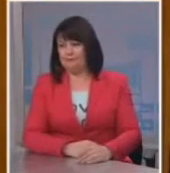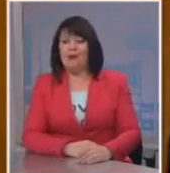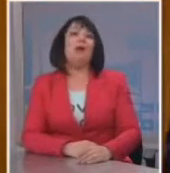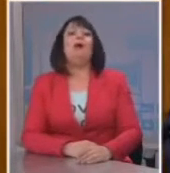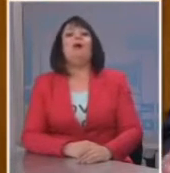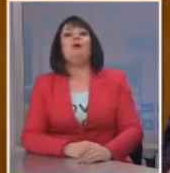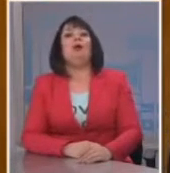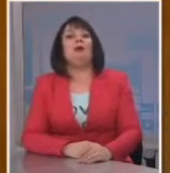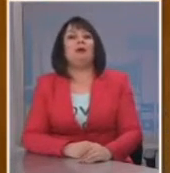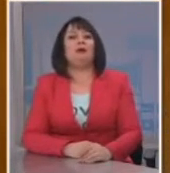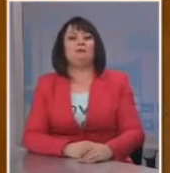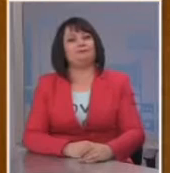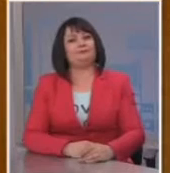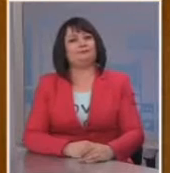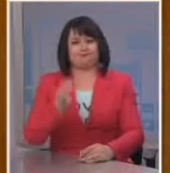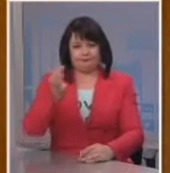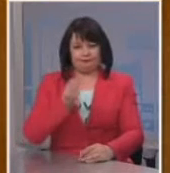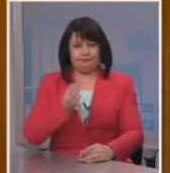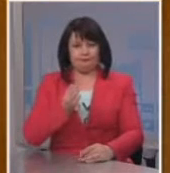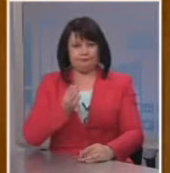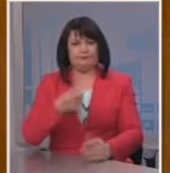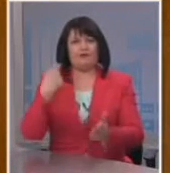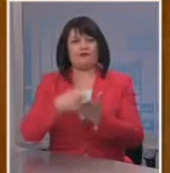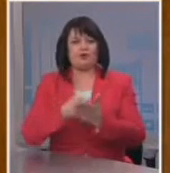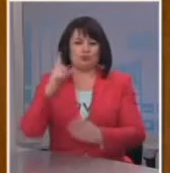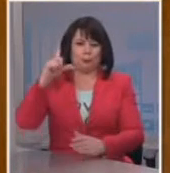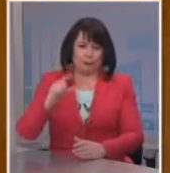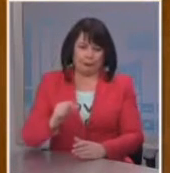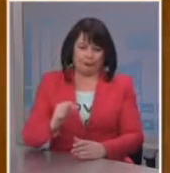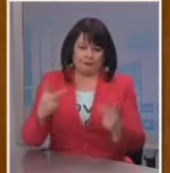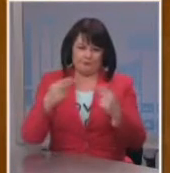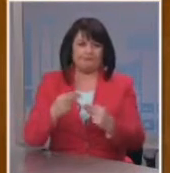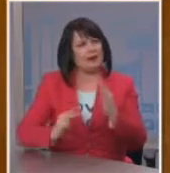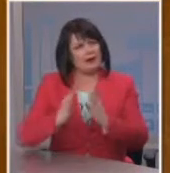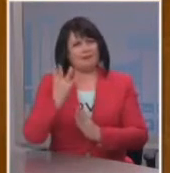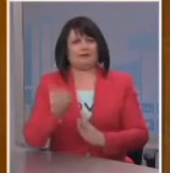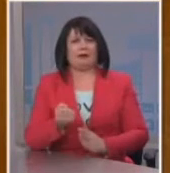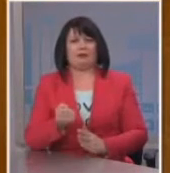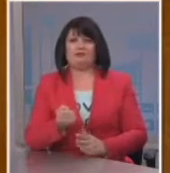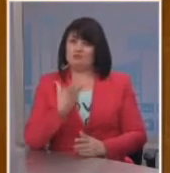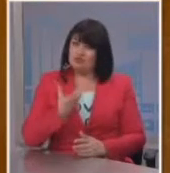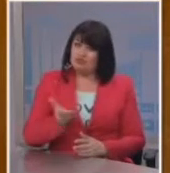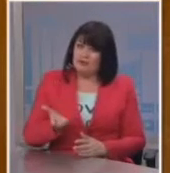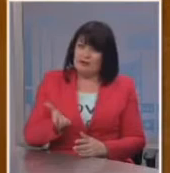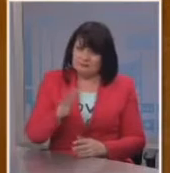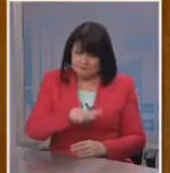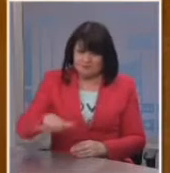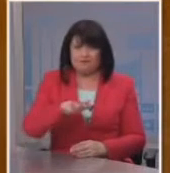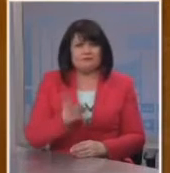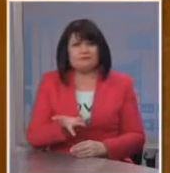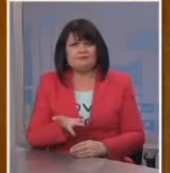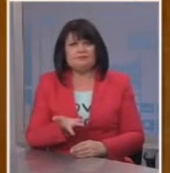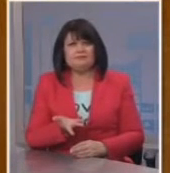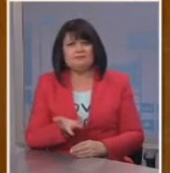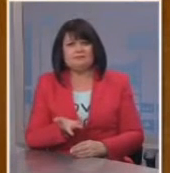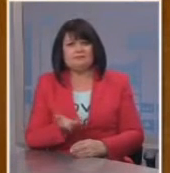Μας είπατε ότι θα πάμε στην ανάπτυξη μειώντας τους φόρους. Σοβαρά? Σε αυτές τις συνθήκες, με αυτή